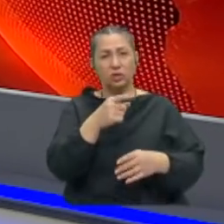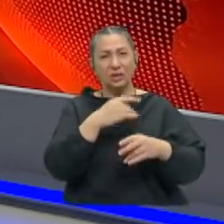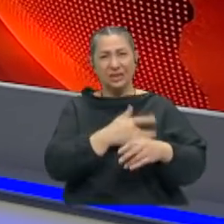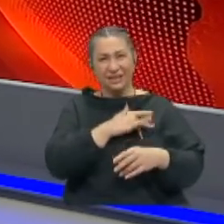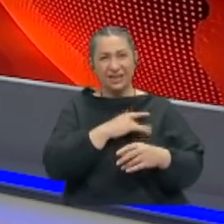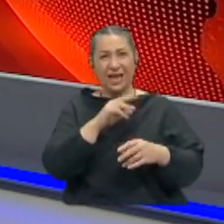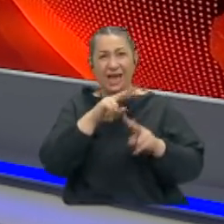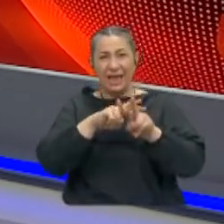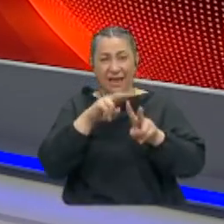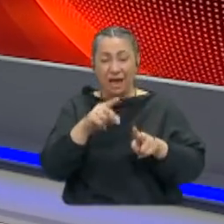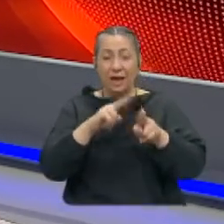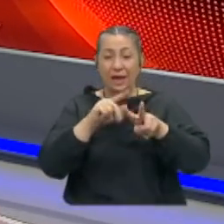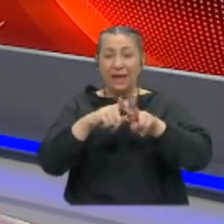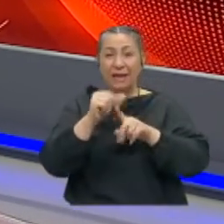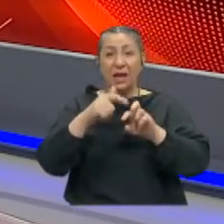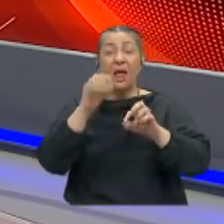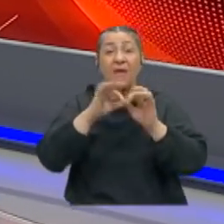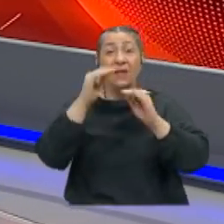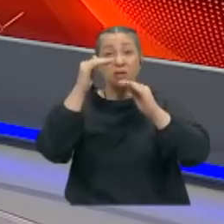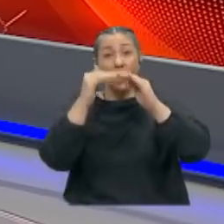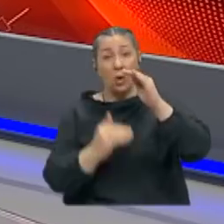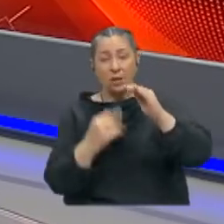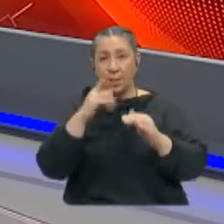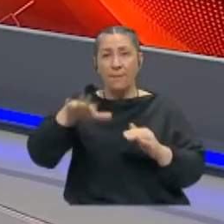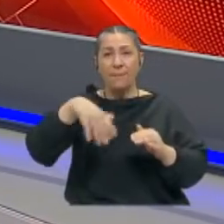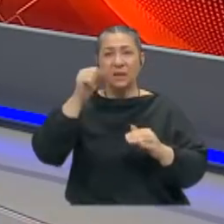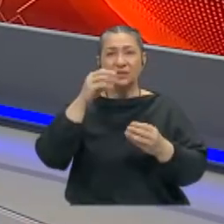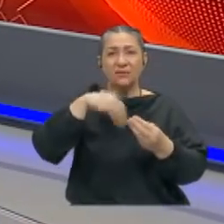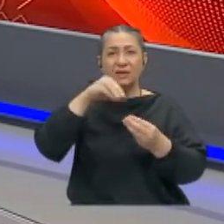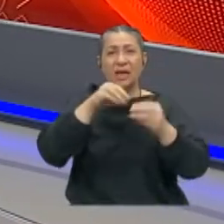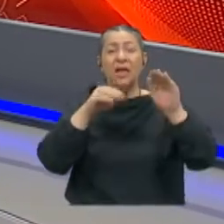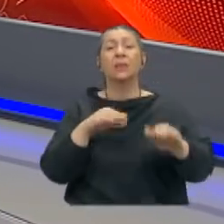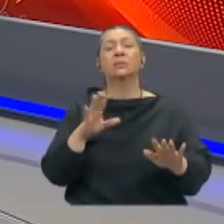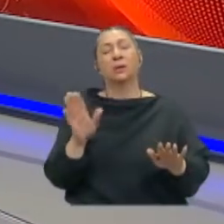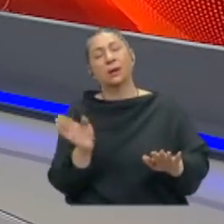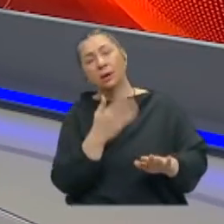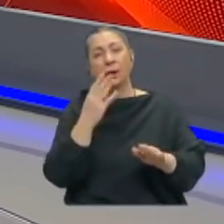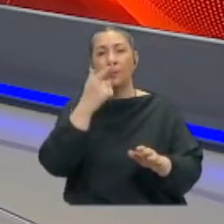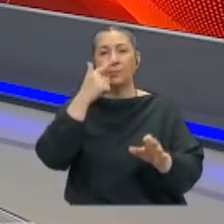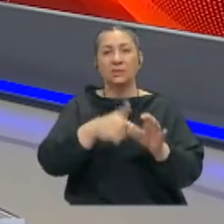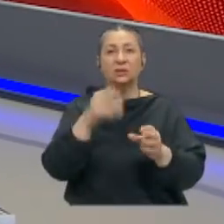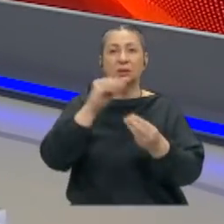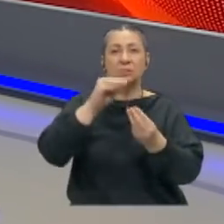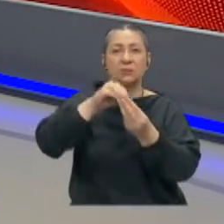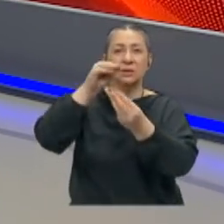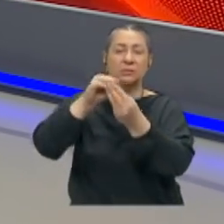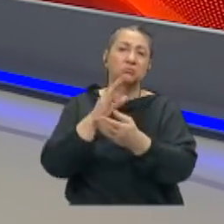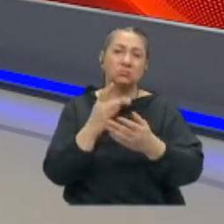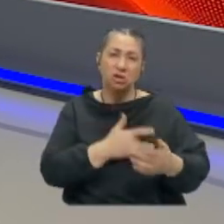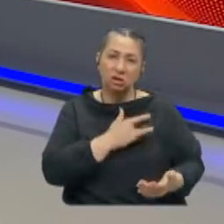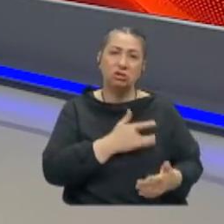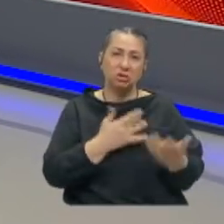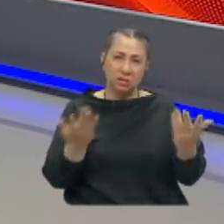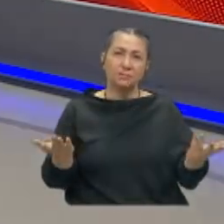etiketiyle. Kadir Göçer'de enflasyon inişe geçti derken merkezin faiz indirmeyi pas geçmesi, akaryakıta da zam üstüne zam yapması